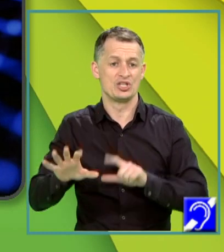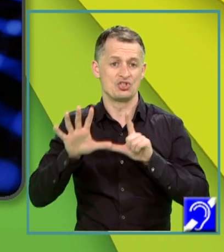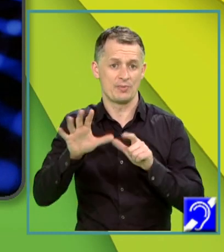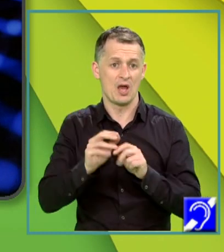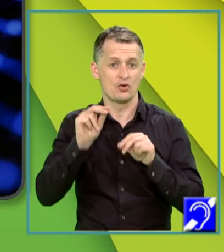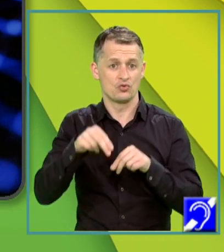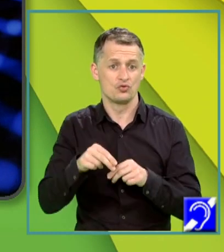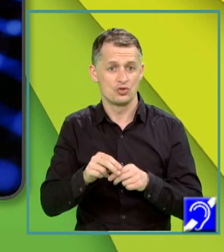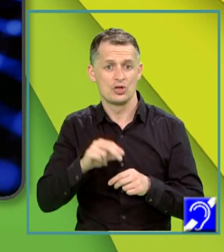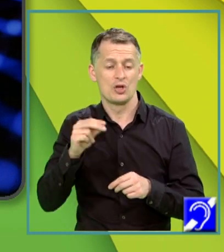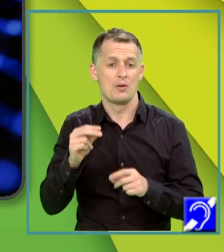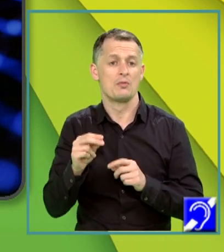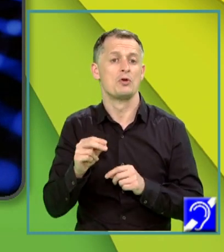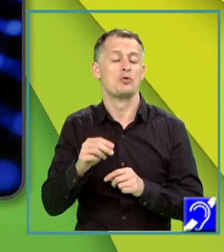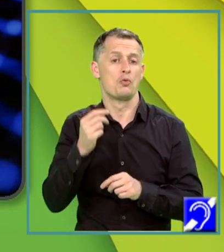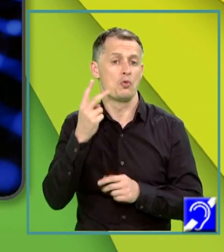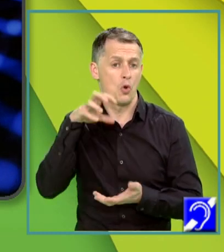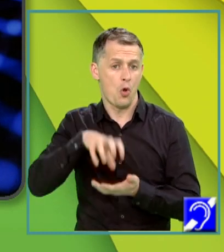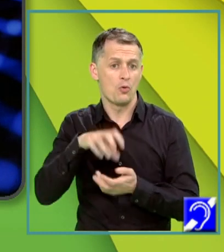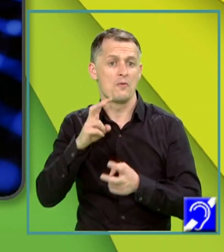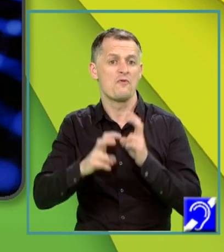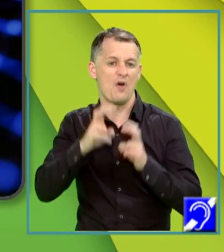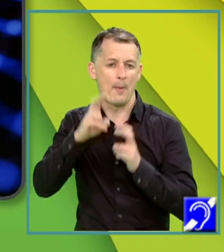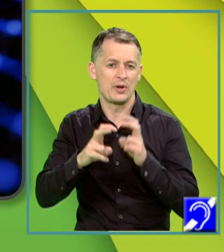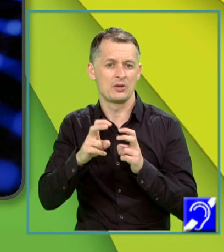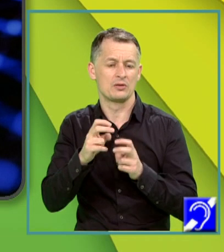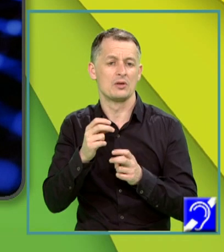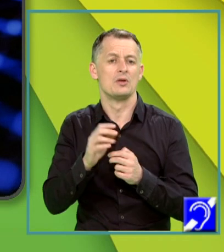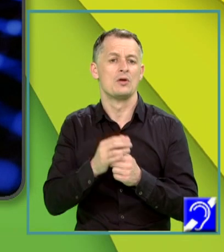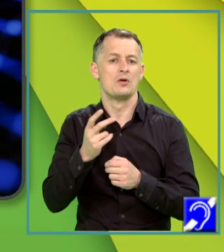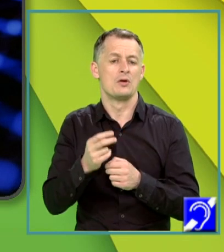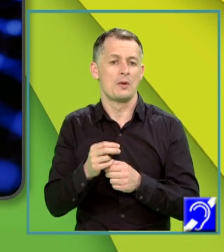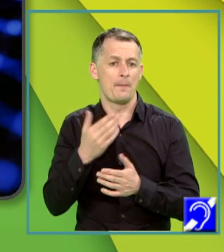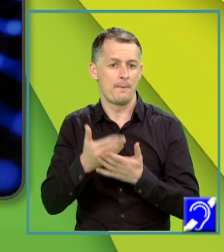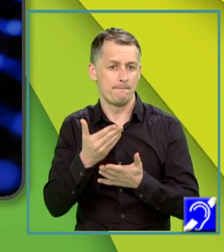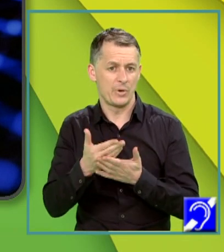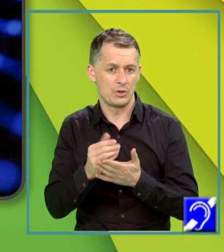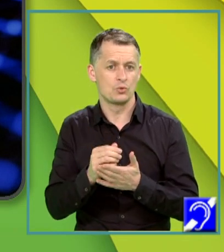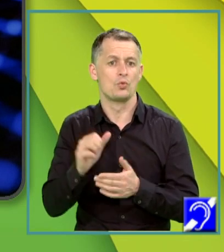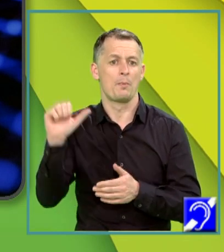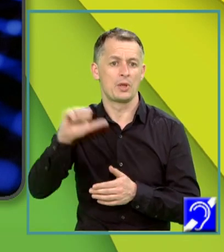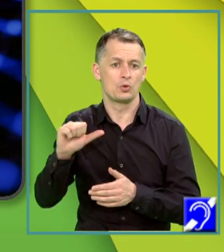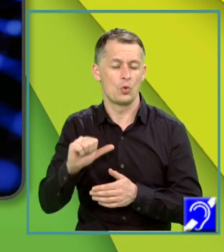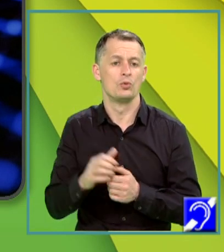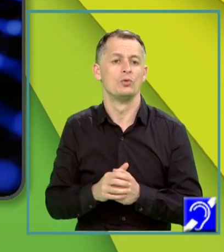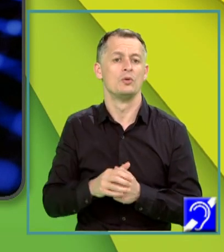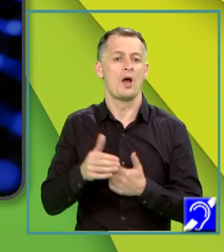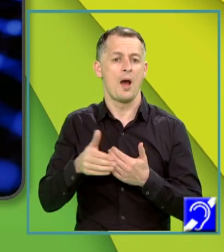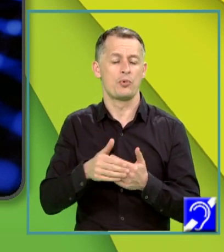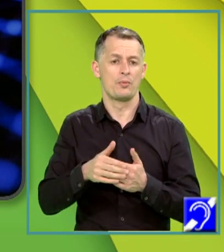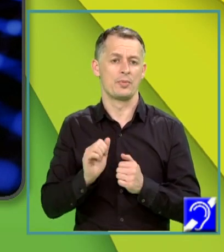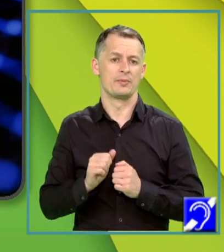din lume cu o rafinărie de prelucrare a petrolului la Râșnov în județul Prahova foarte aproape de Ploiești